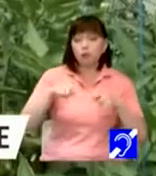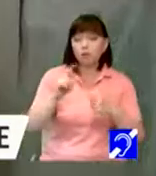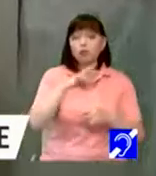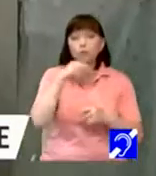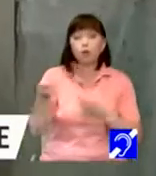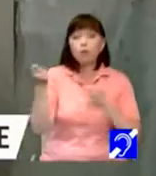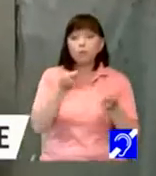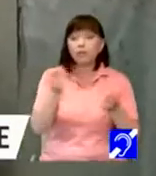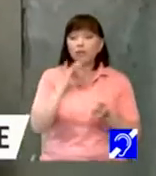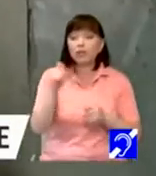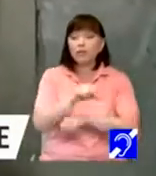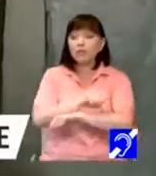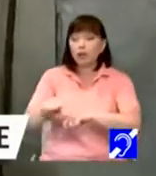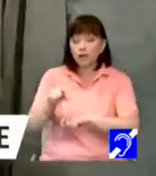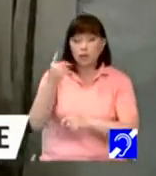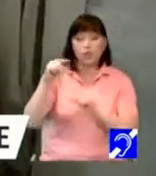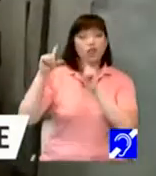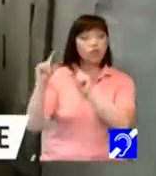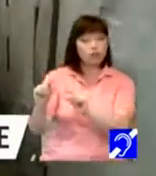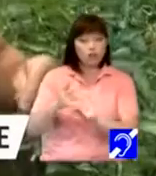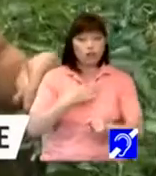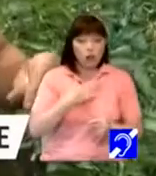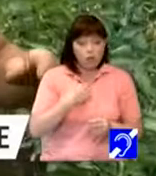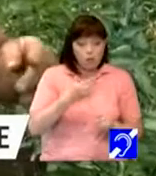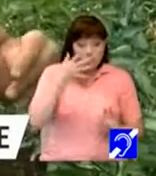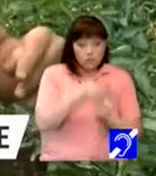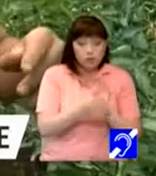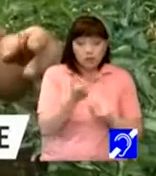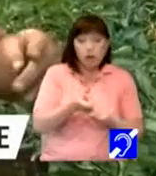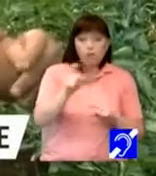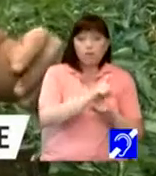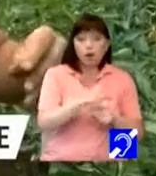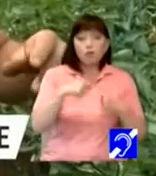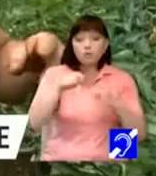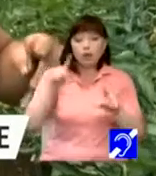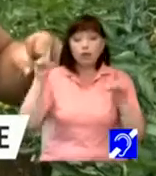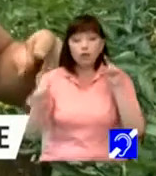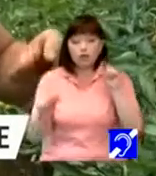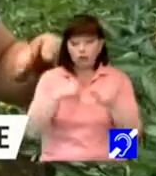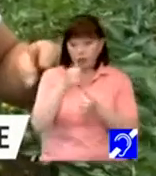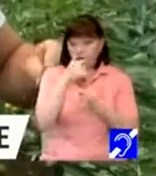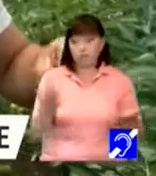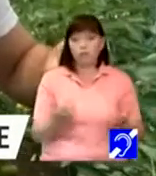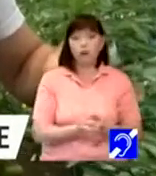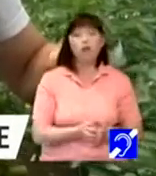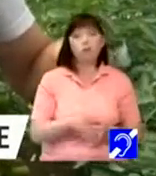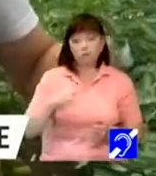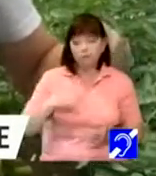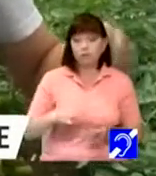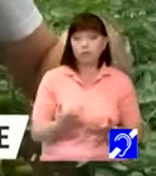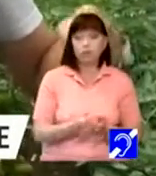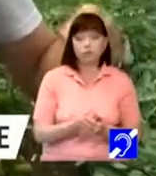peste hotare la un preț mai mic decât cel propus de fermierii locali. Ar fi bine să fie poate un control cumva, să nu fie adusă ta